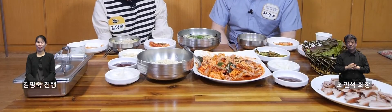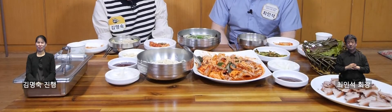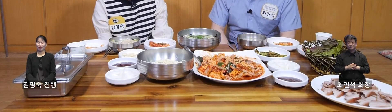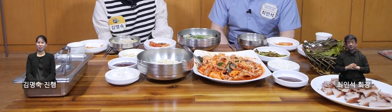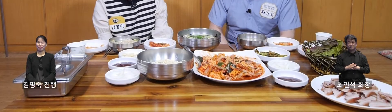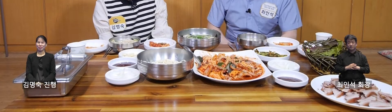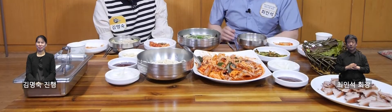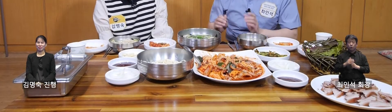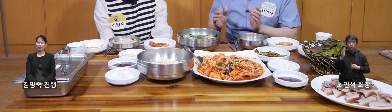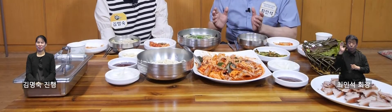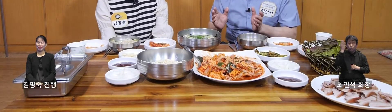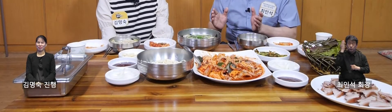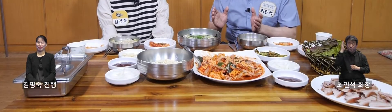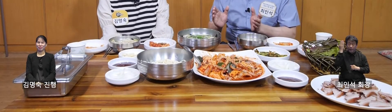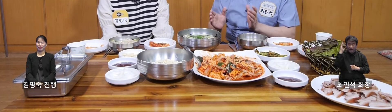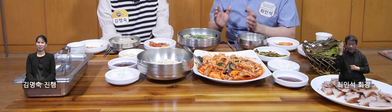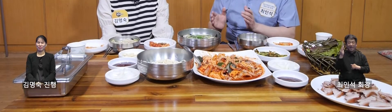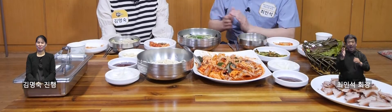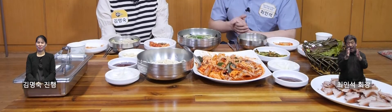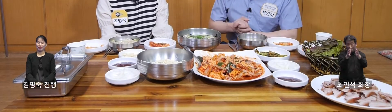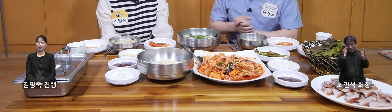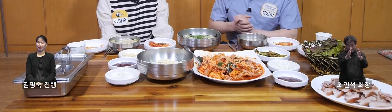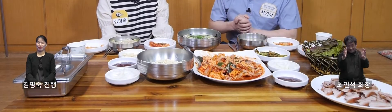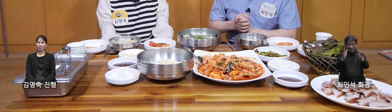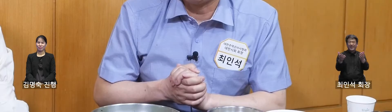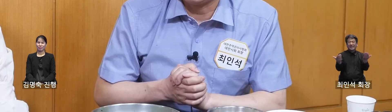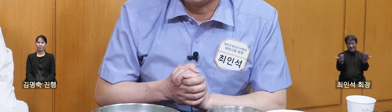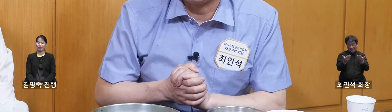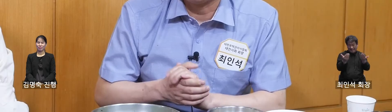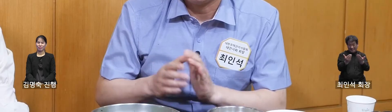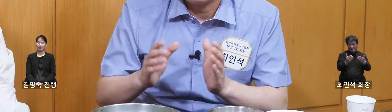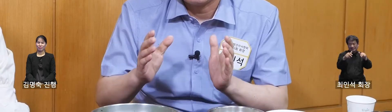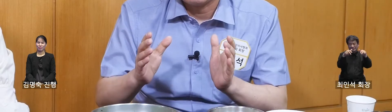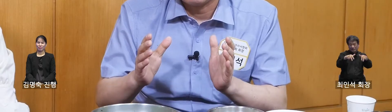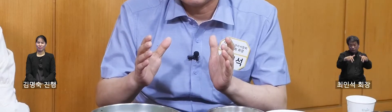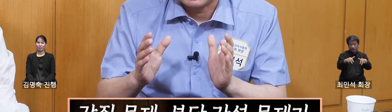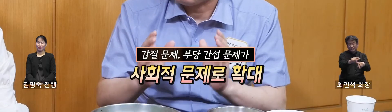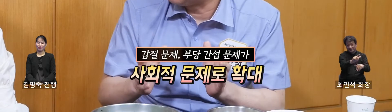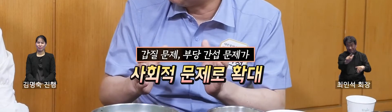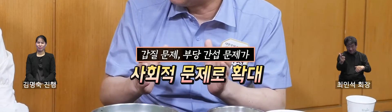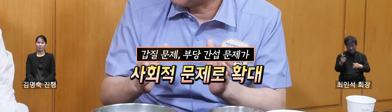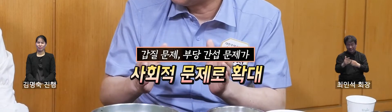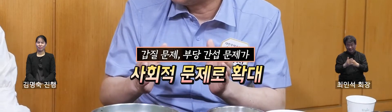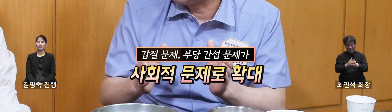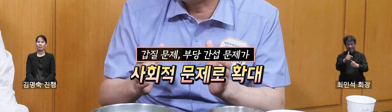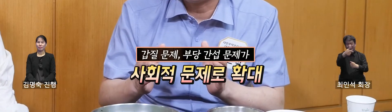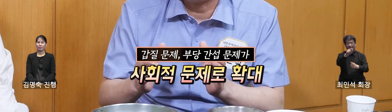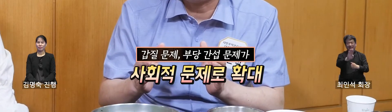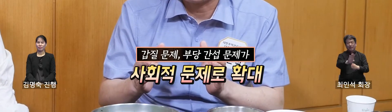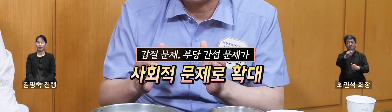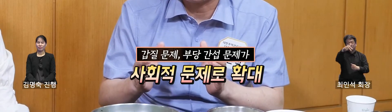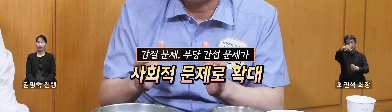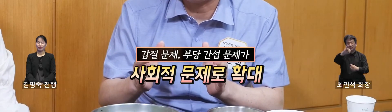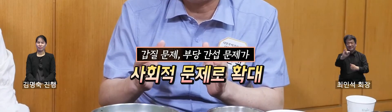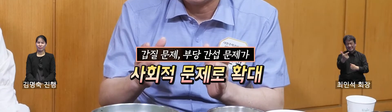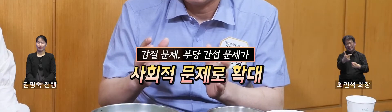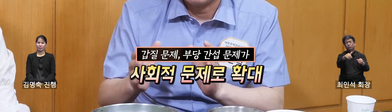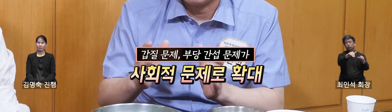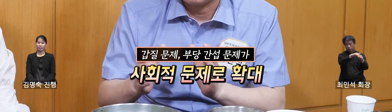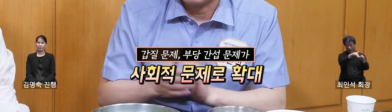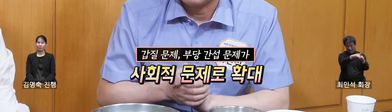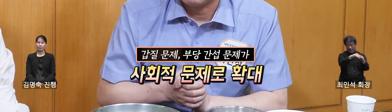네. 최근에 이제 아파트에 근무하는 이 종사자 분들이, 네. 예, 뭐, 갑질 문제, 또는 이제 부당